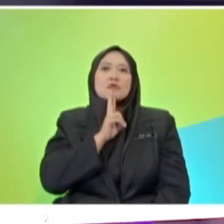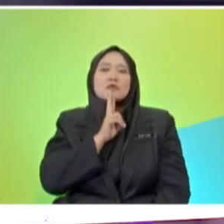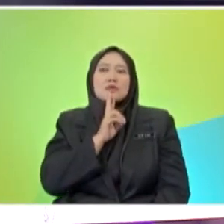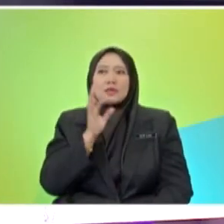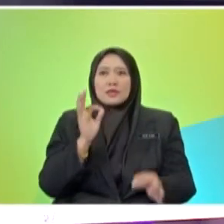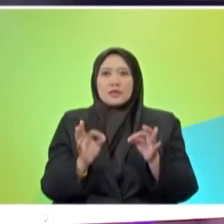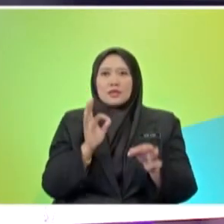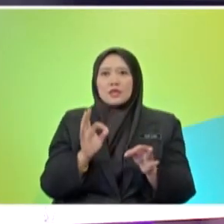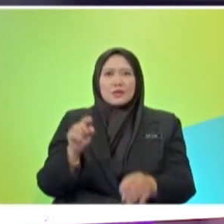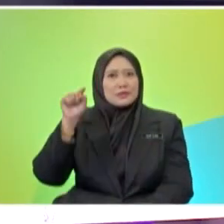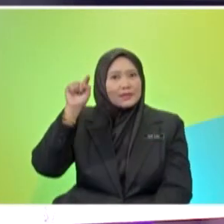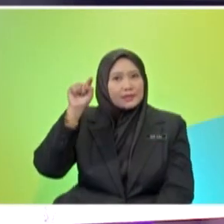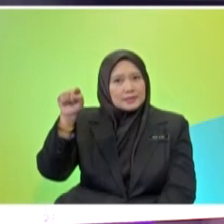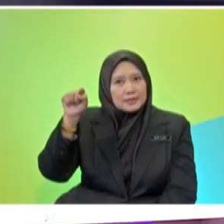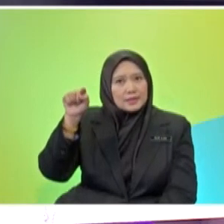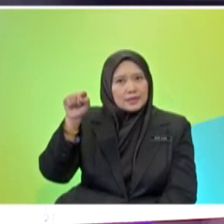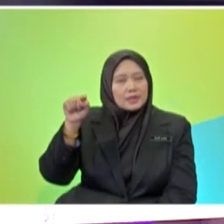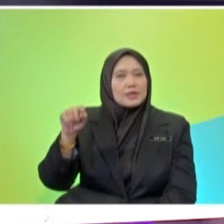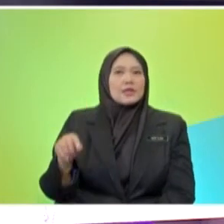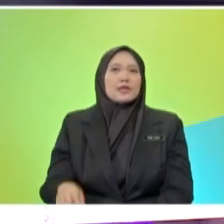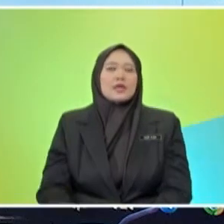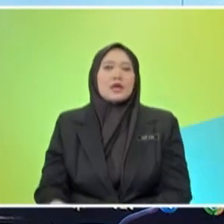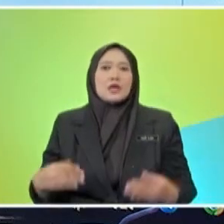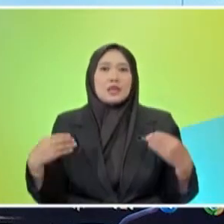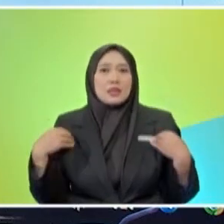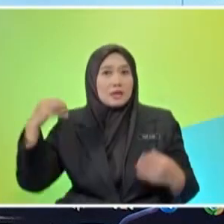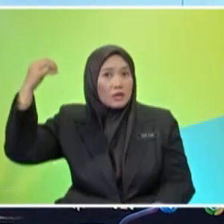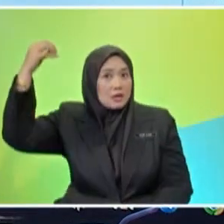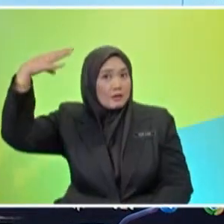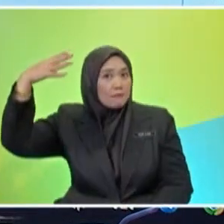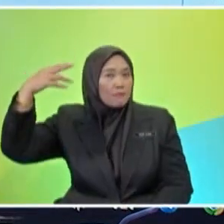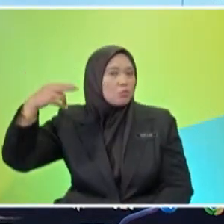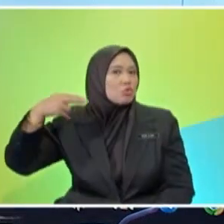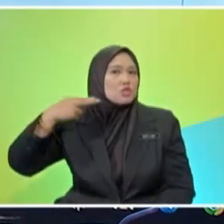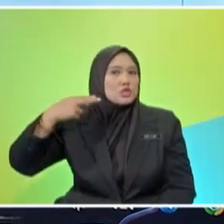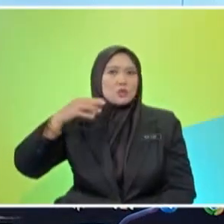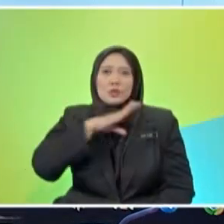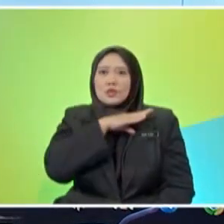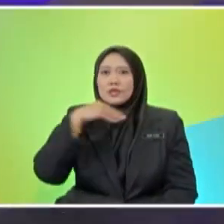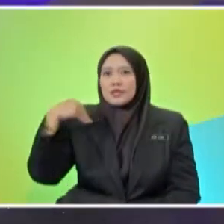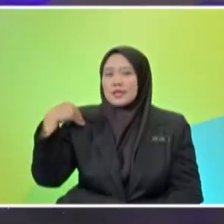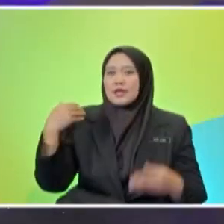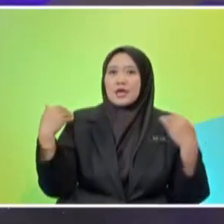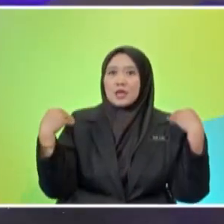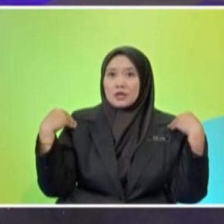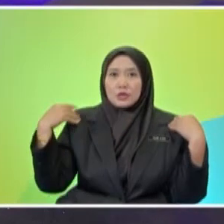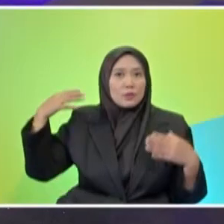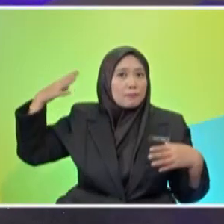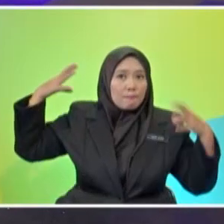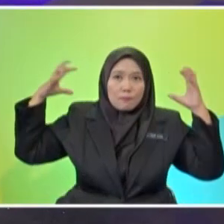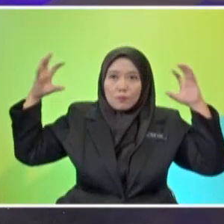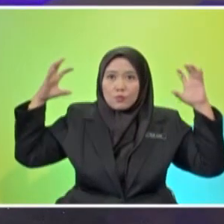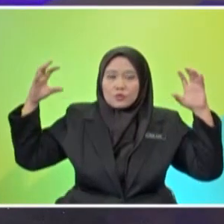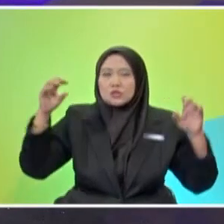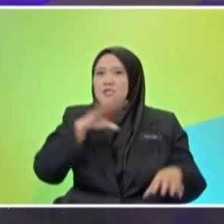tekan butang, lampu hijau. Lampu hijau dan ada bunyi. Ada bunyi, betul. Bunyi. Bunyi dan juga palang akan naik.